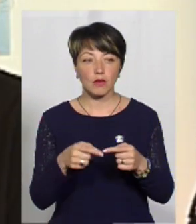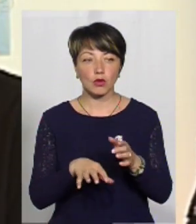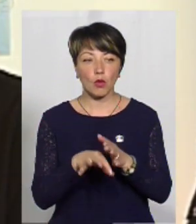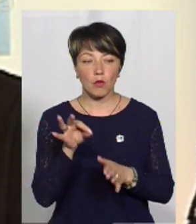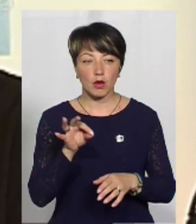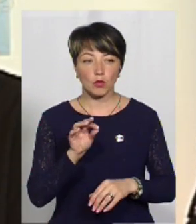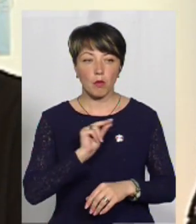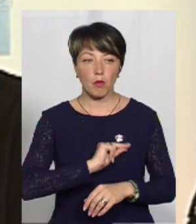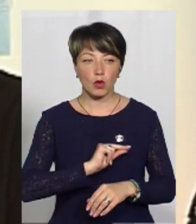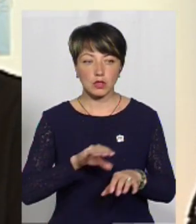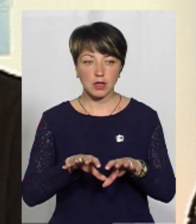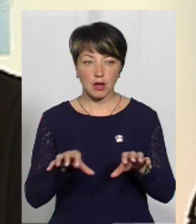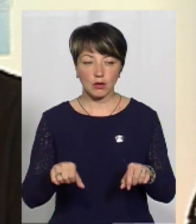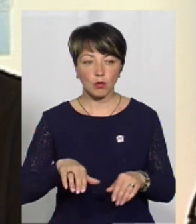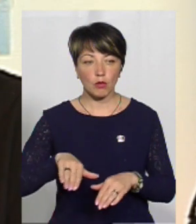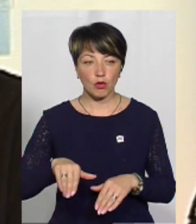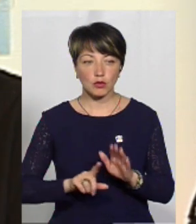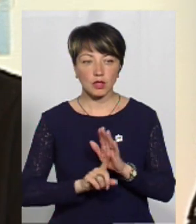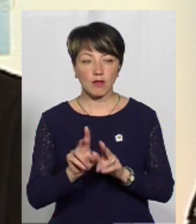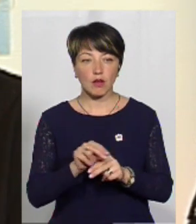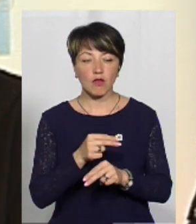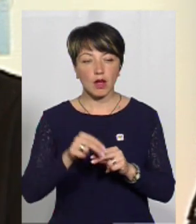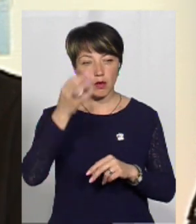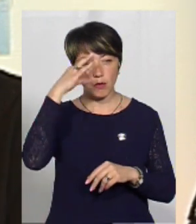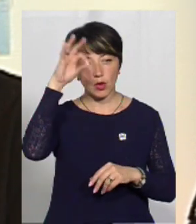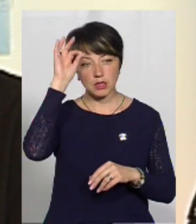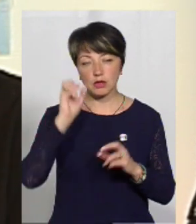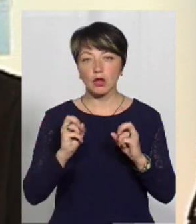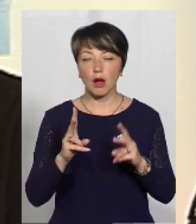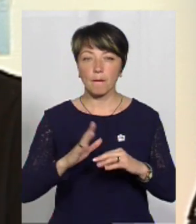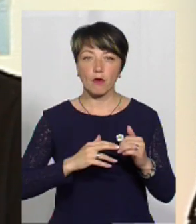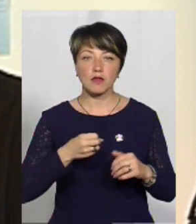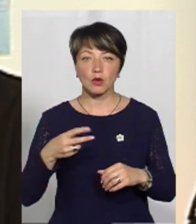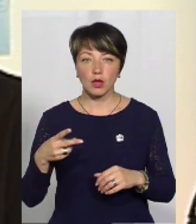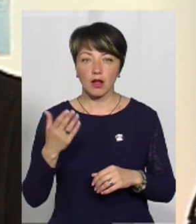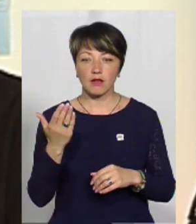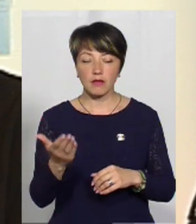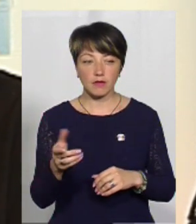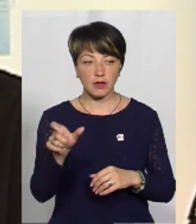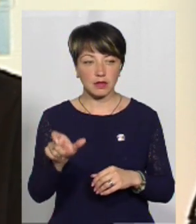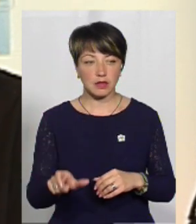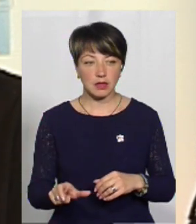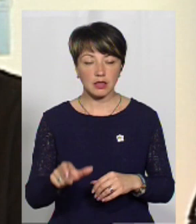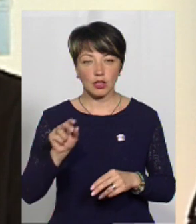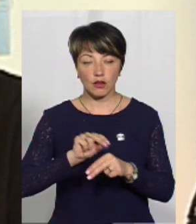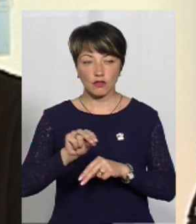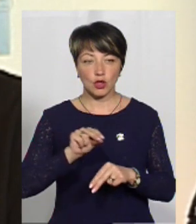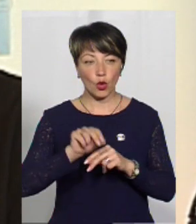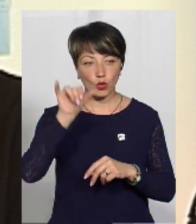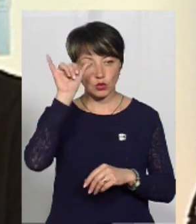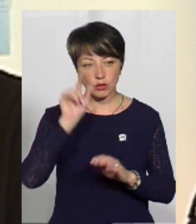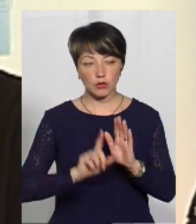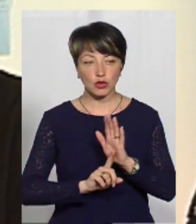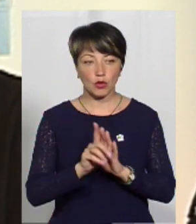посаду. Потім вже починається виховання поліцейського як професіонала. Він на даний час проходить навчання в училищі